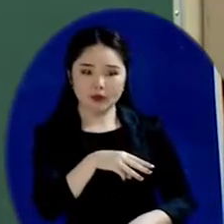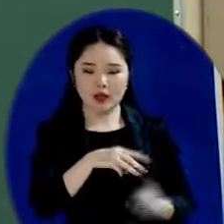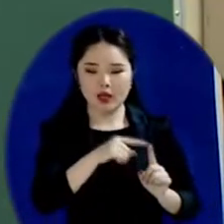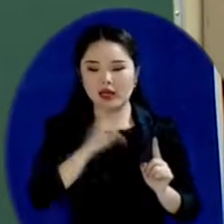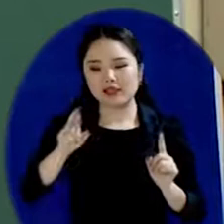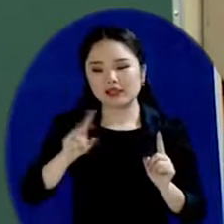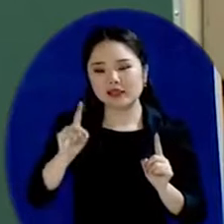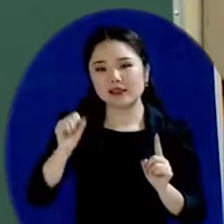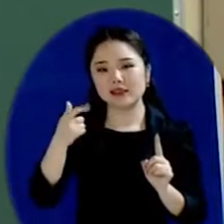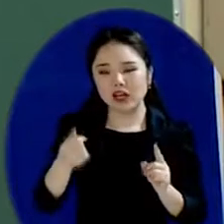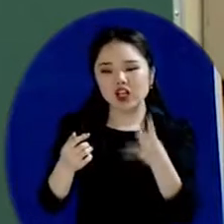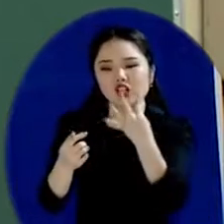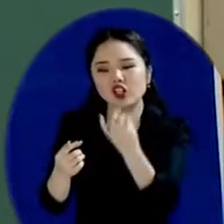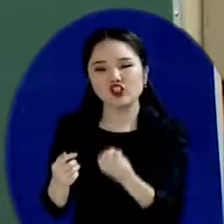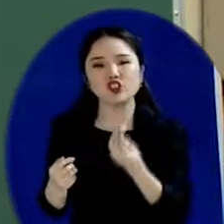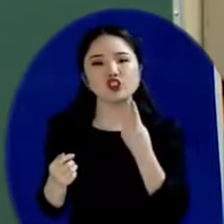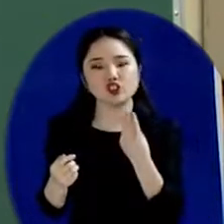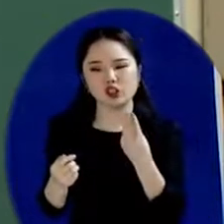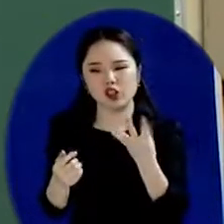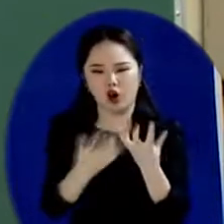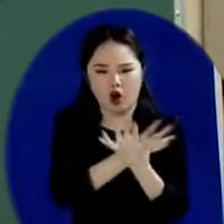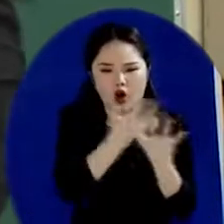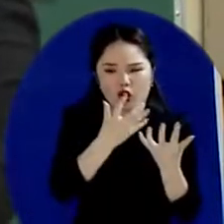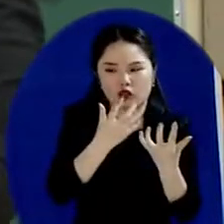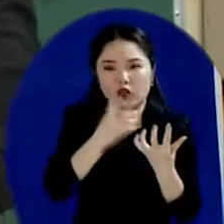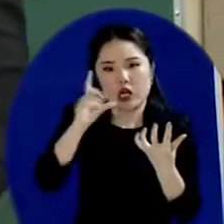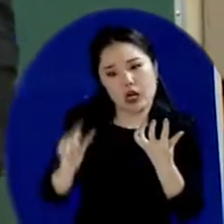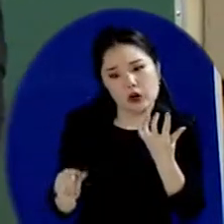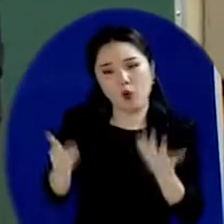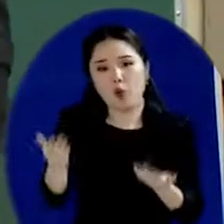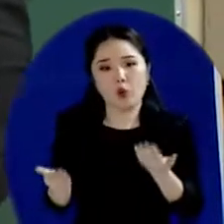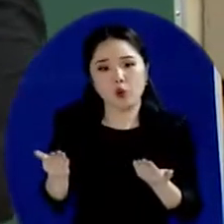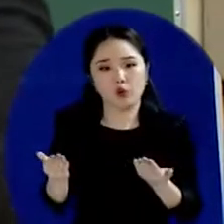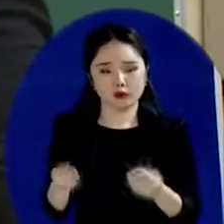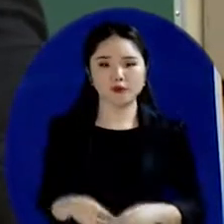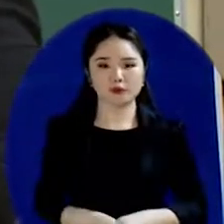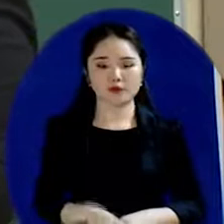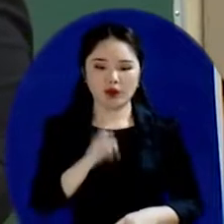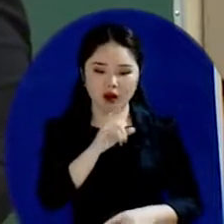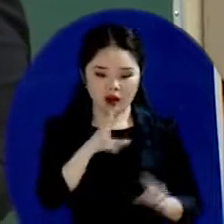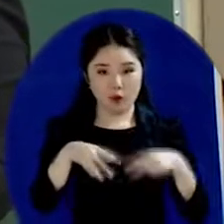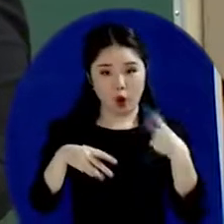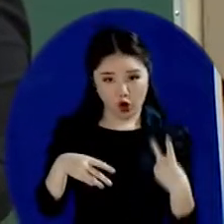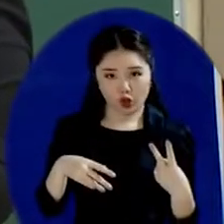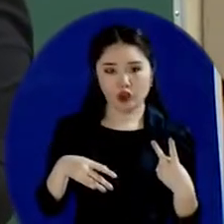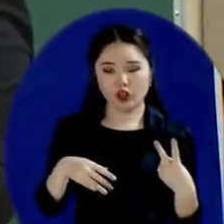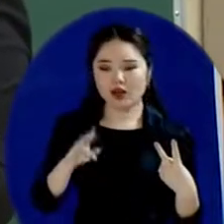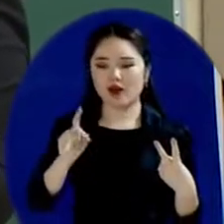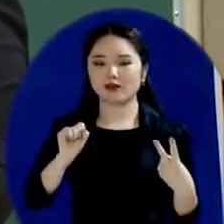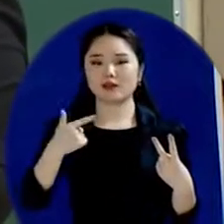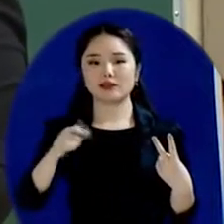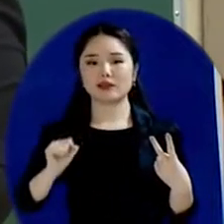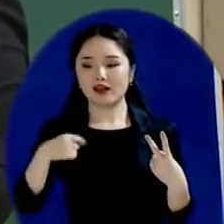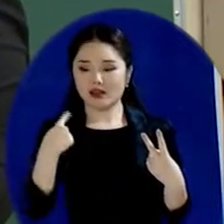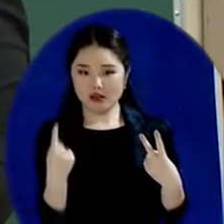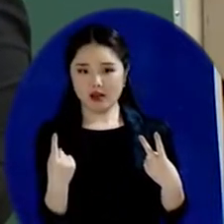янзагнаас хідээр олон бэ? За хэрэм хід байгаа үлээ 2. Янзаг хід байгаа